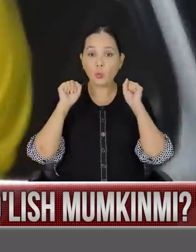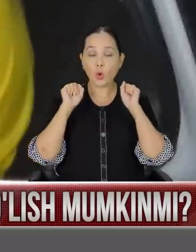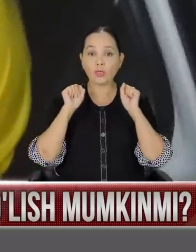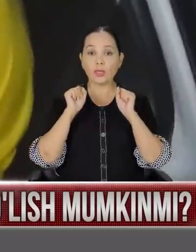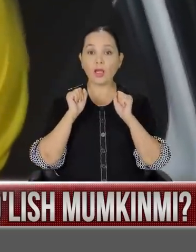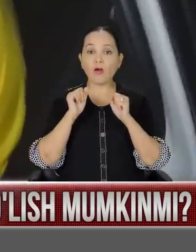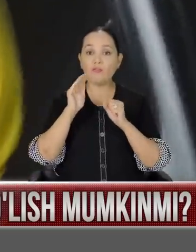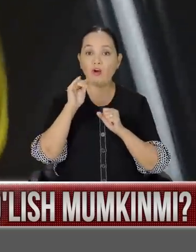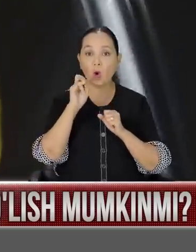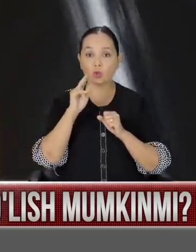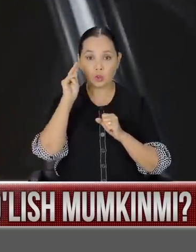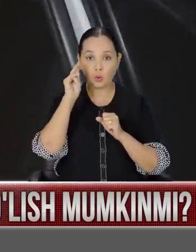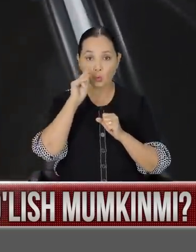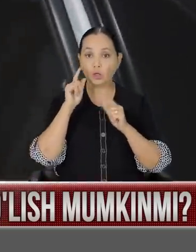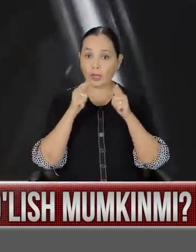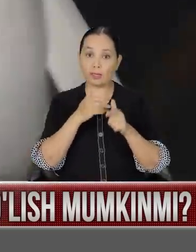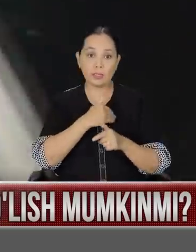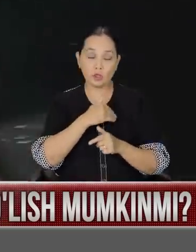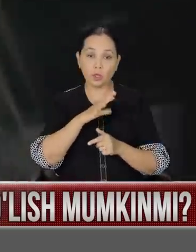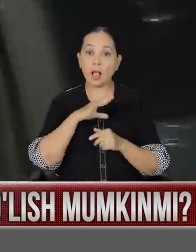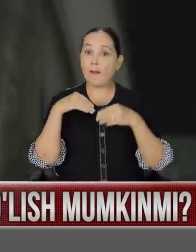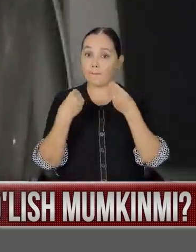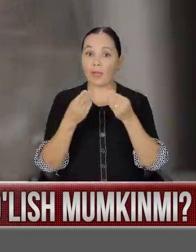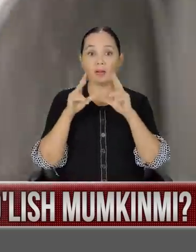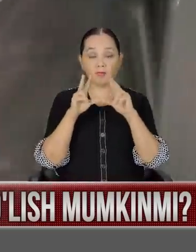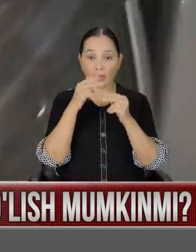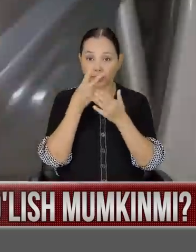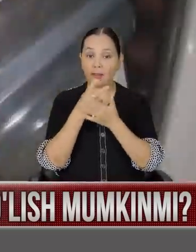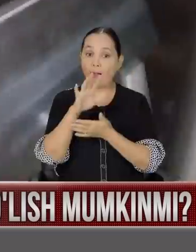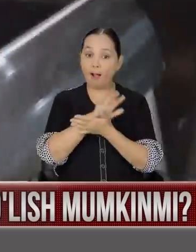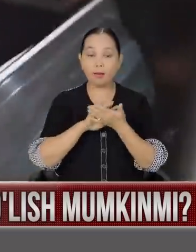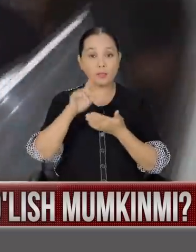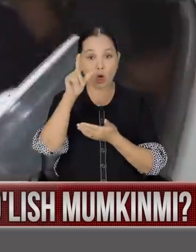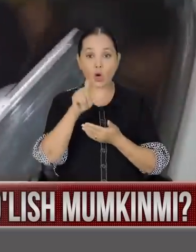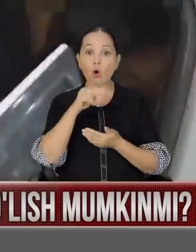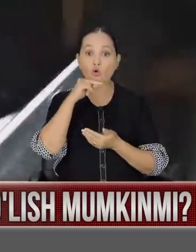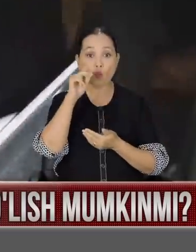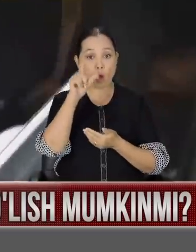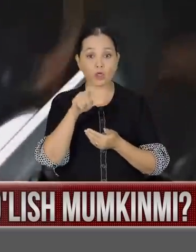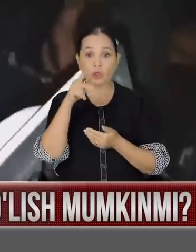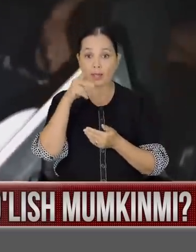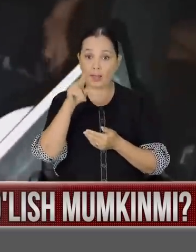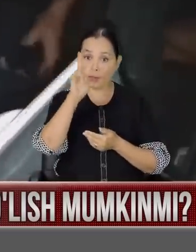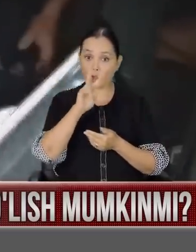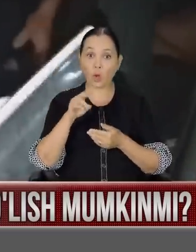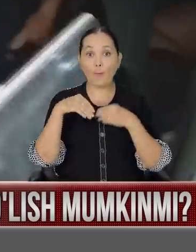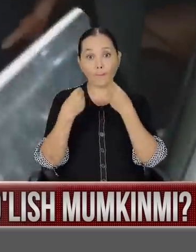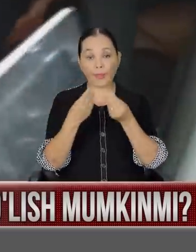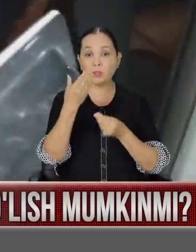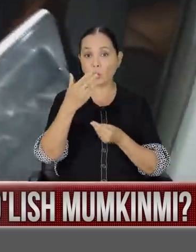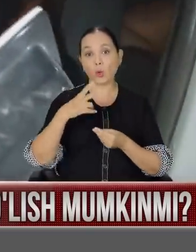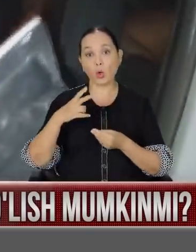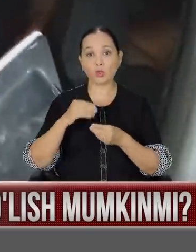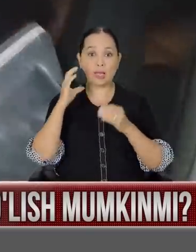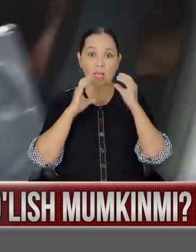va sport fakultetiga o'qishga kiritish istagida ekan. Berilgan va'daga ko'ra, ariza muallifi gumonlanuvchilarga 2000 AQSh dollari bersa, uning